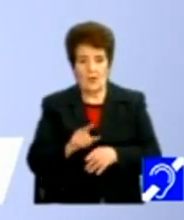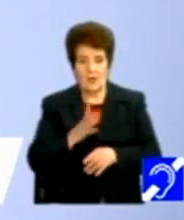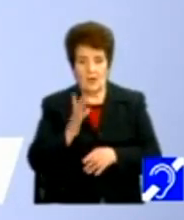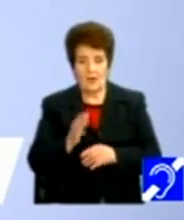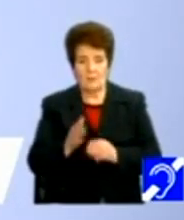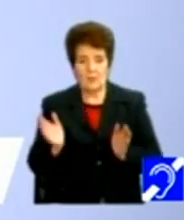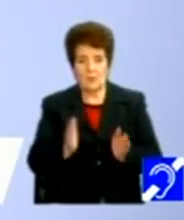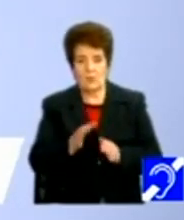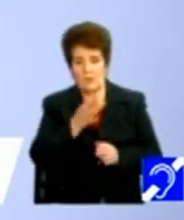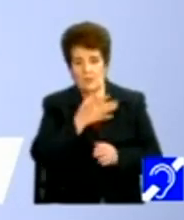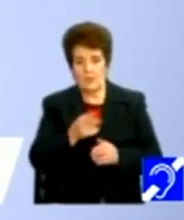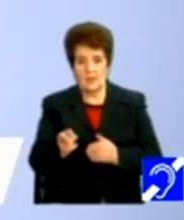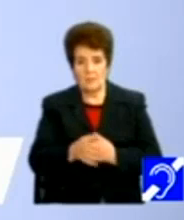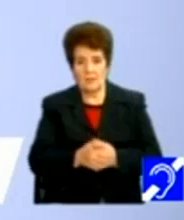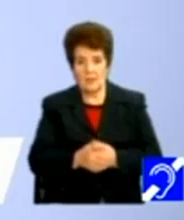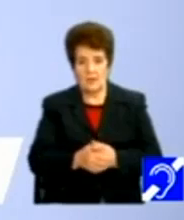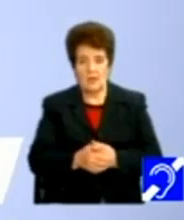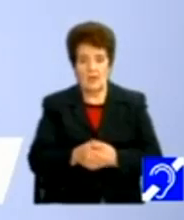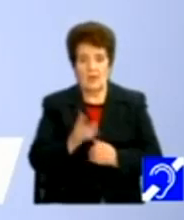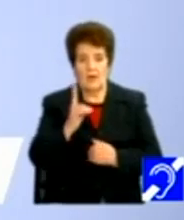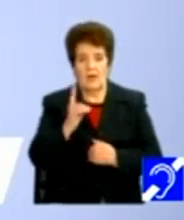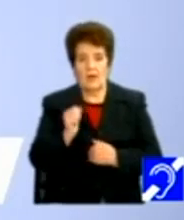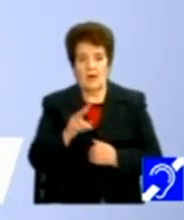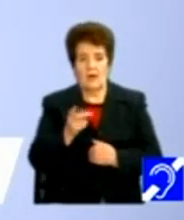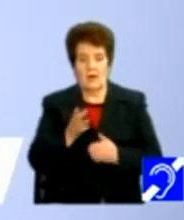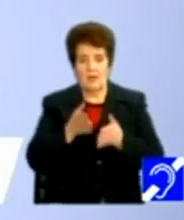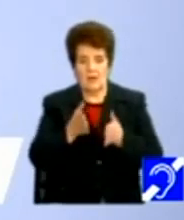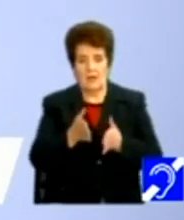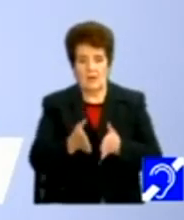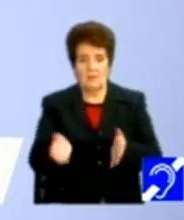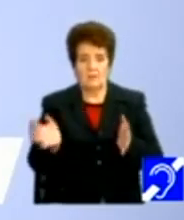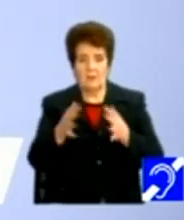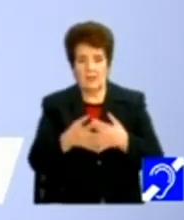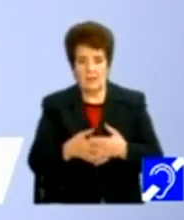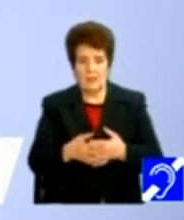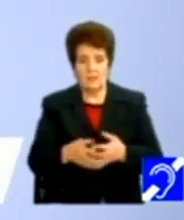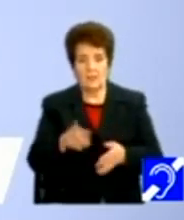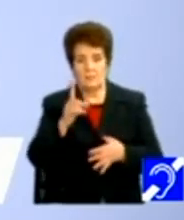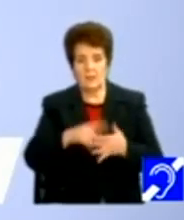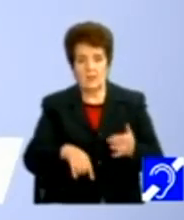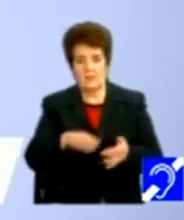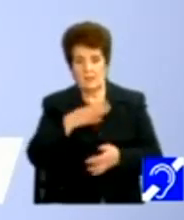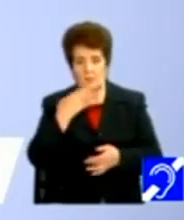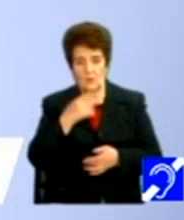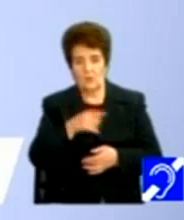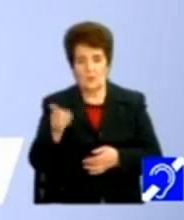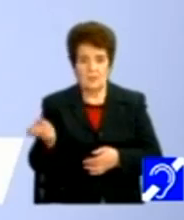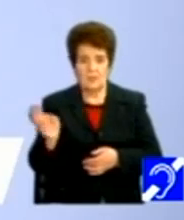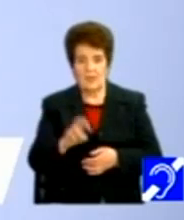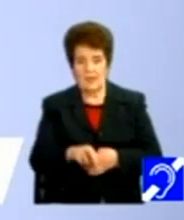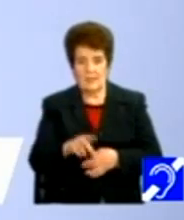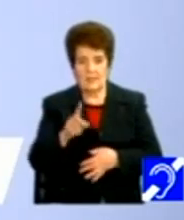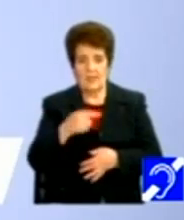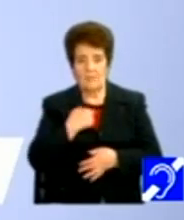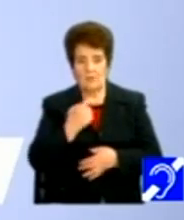mai scurt timp, calea spre reîntregire este ceea ce le-a trezit speranța multora dintre ei să iasă la vot. Și eu sper